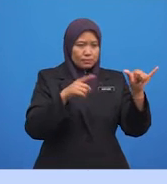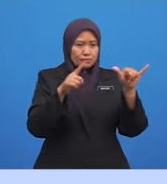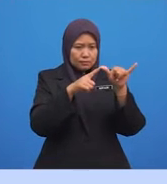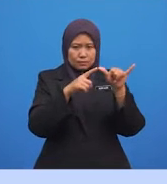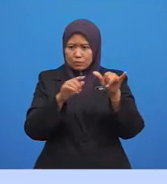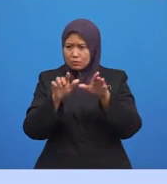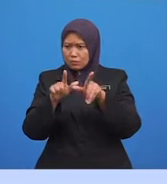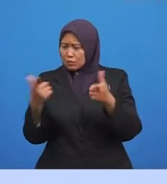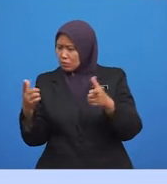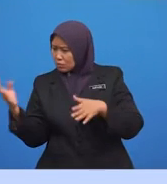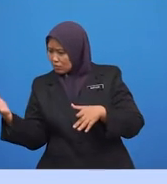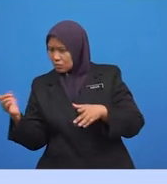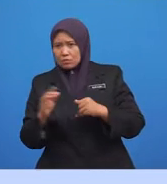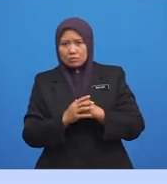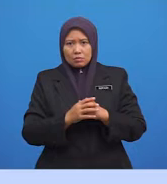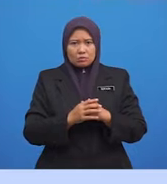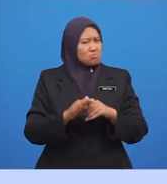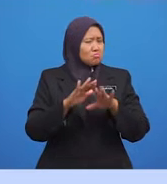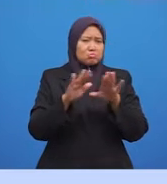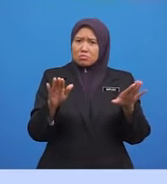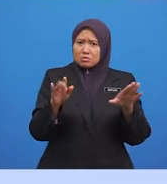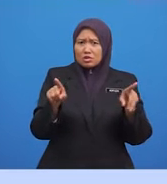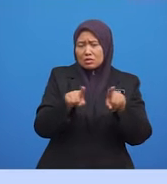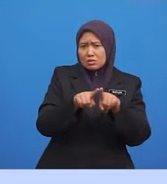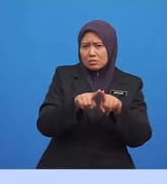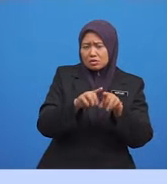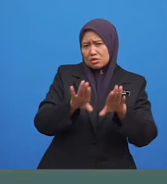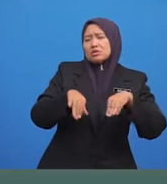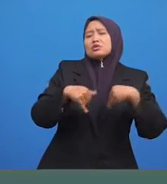Apa? Tak sama. Kenapa?